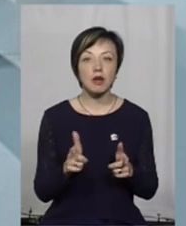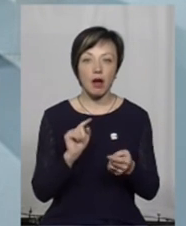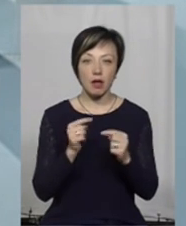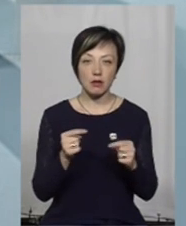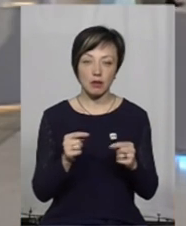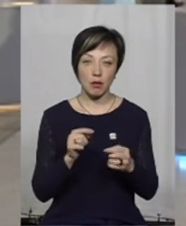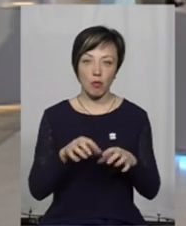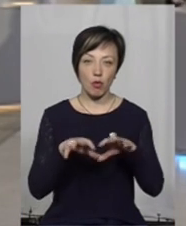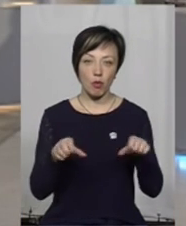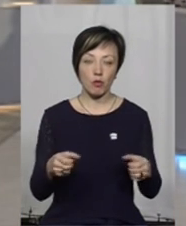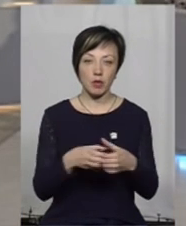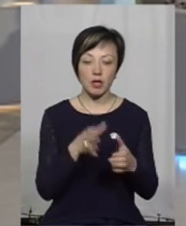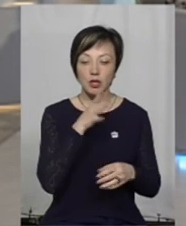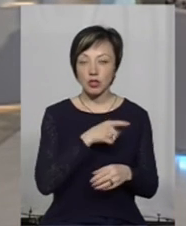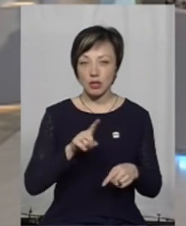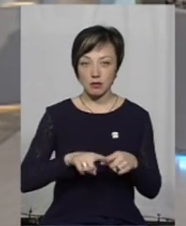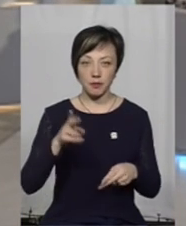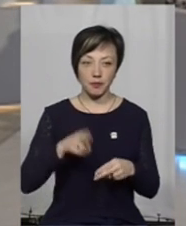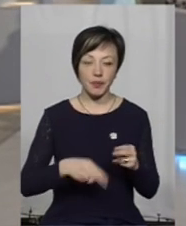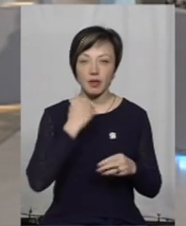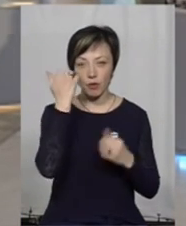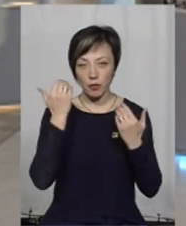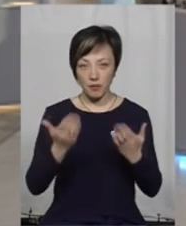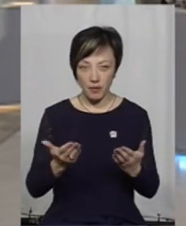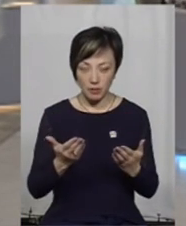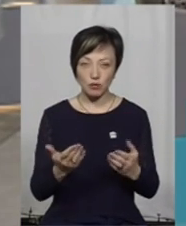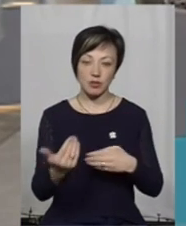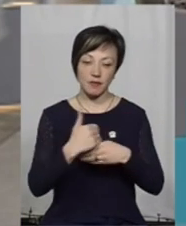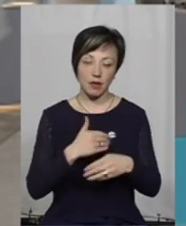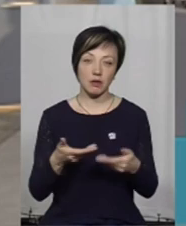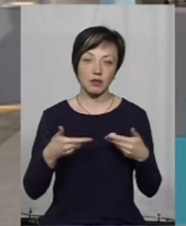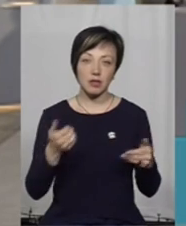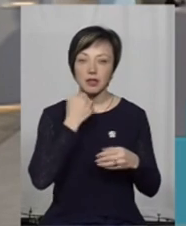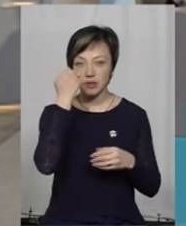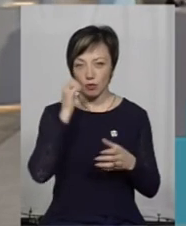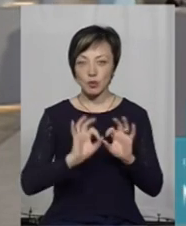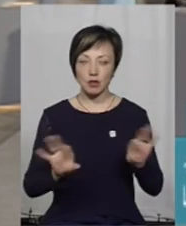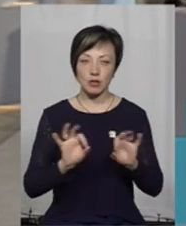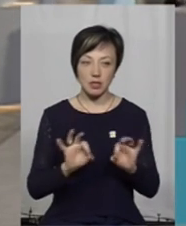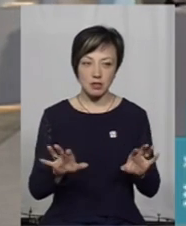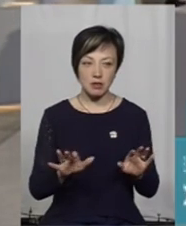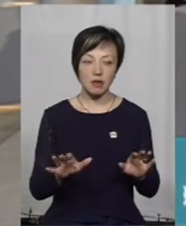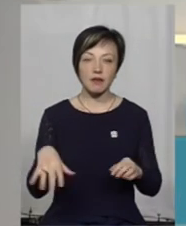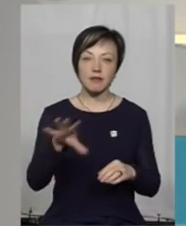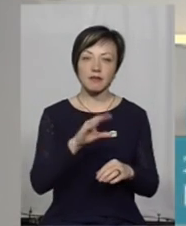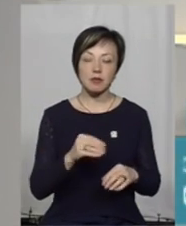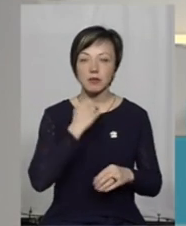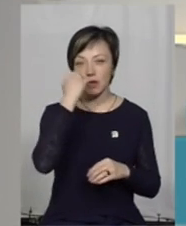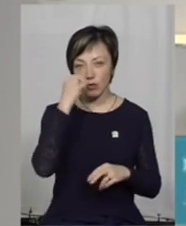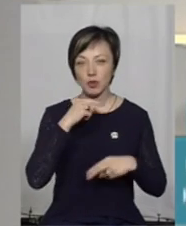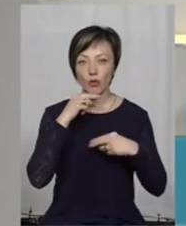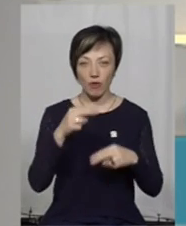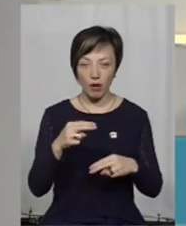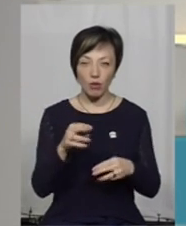комітеті. Час нашого ефіру добігає кінця. Я дякую вам, пане Сергію, що завітали. Дякую за роз'яснення. Всім, шановні, дякую